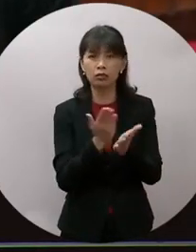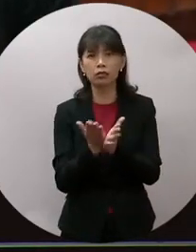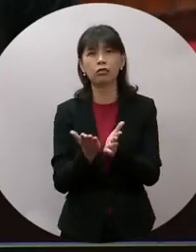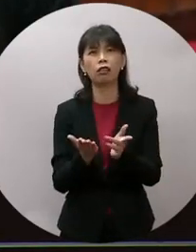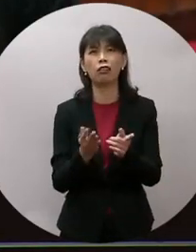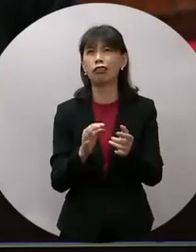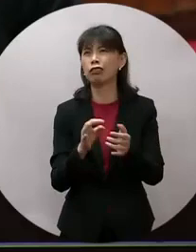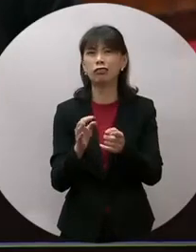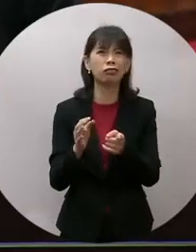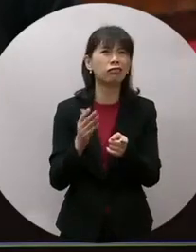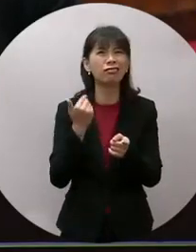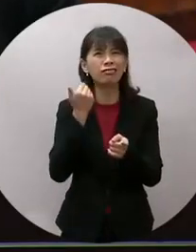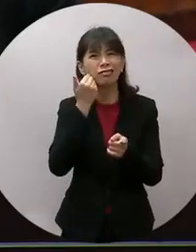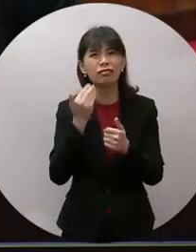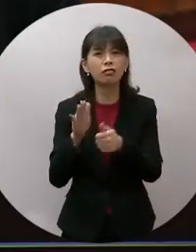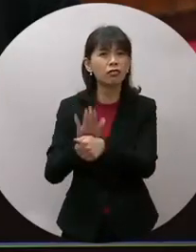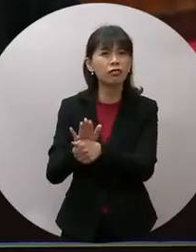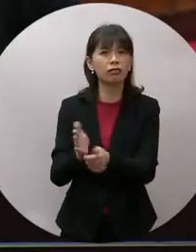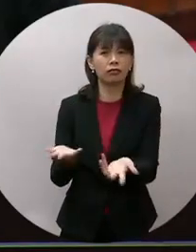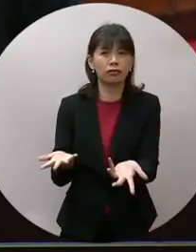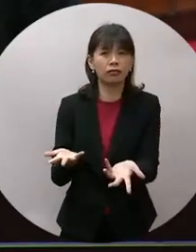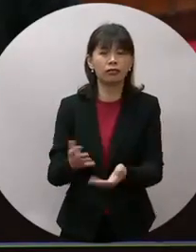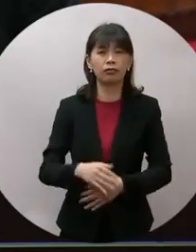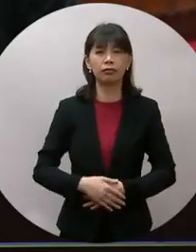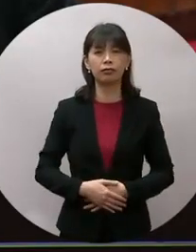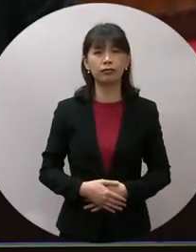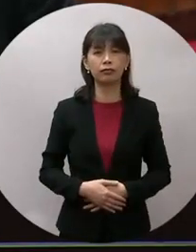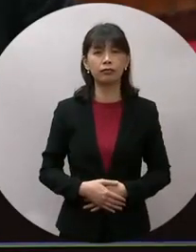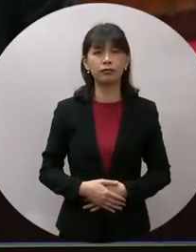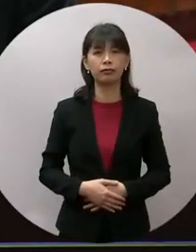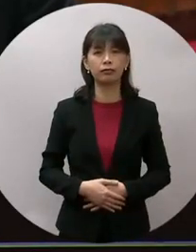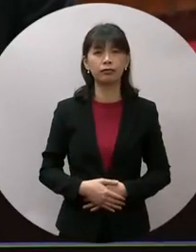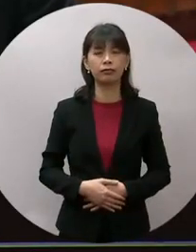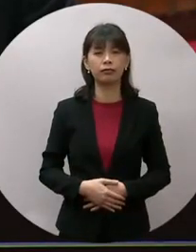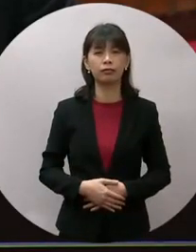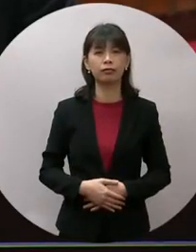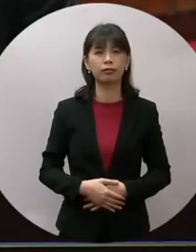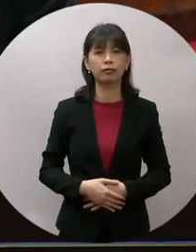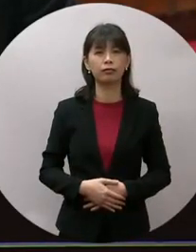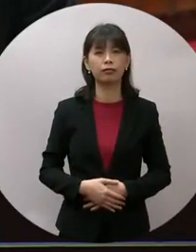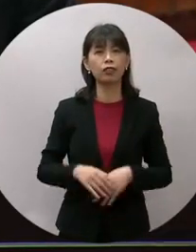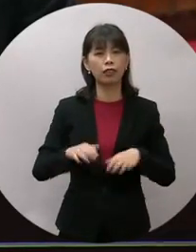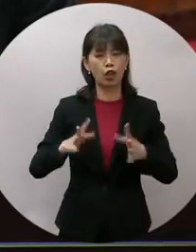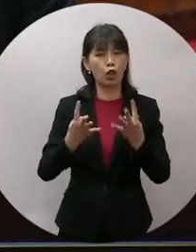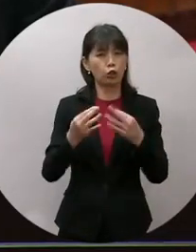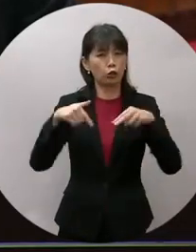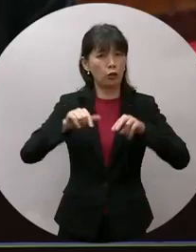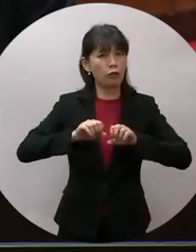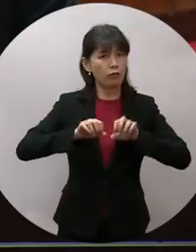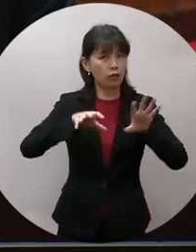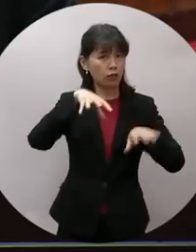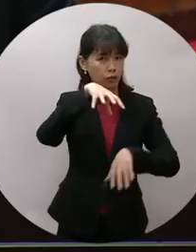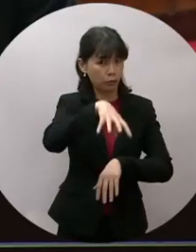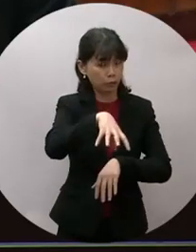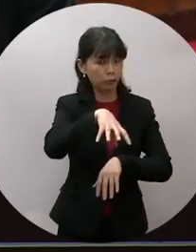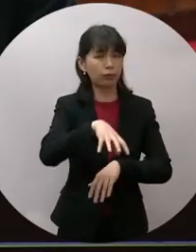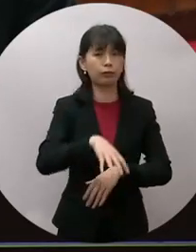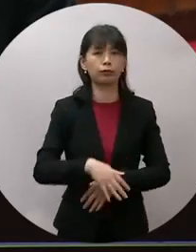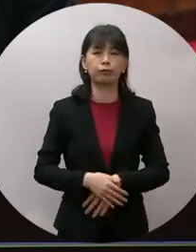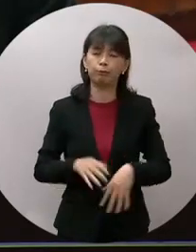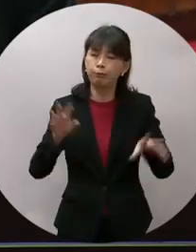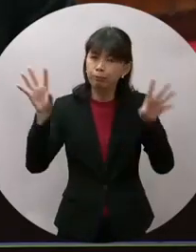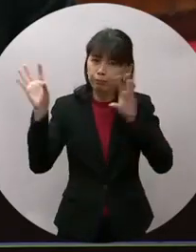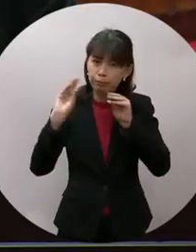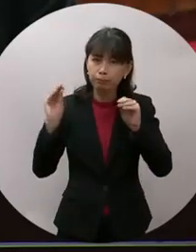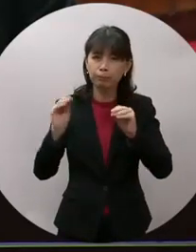得该怎么办，谁能够来帮他们解决问题。所以像我们已经可能有数位发展部，我们会把那些资讯、